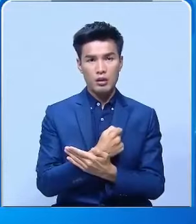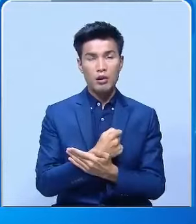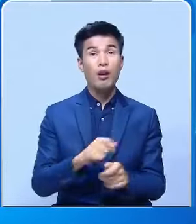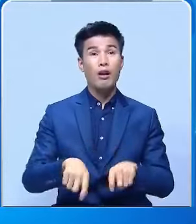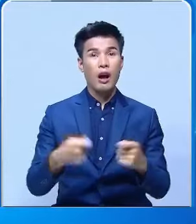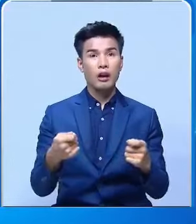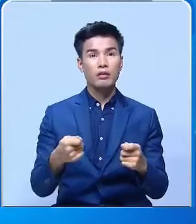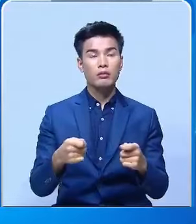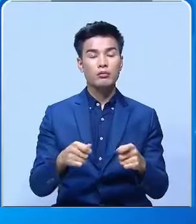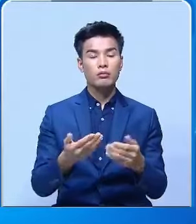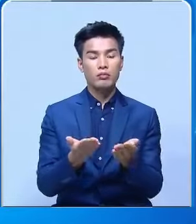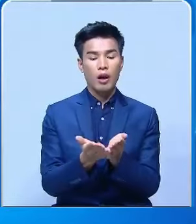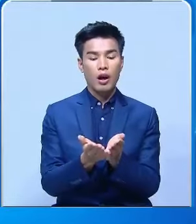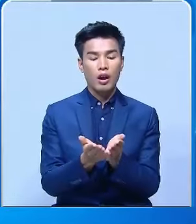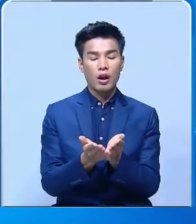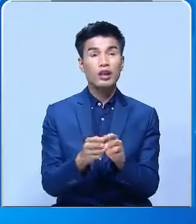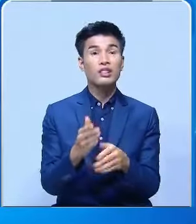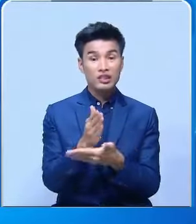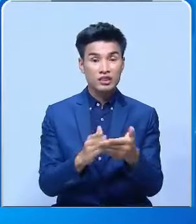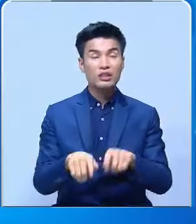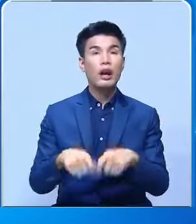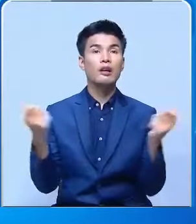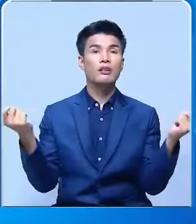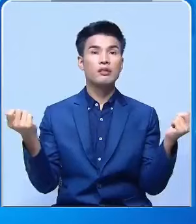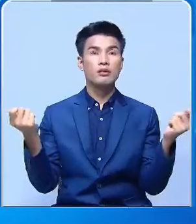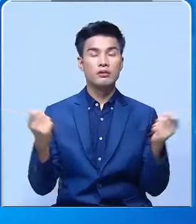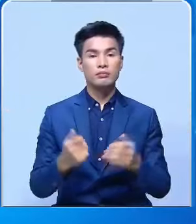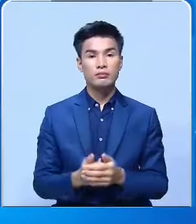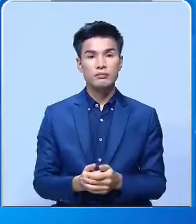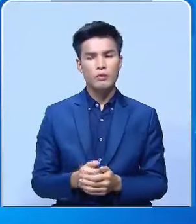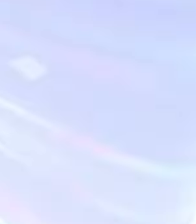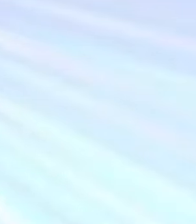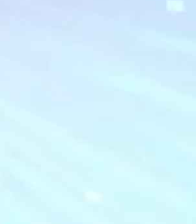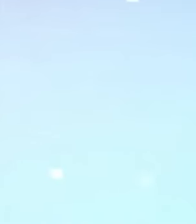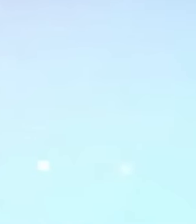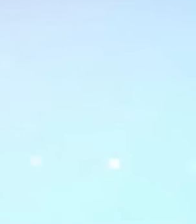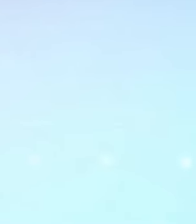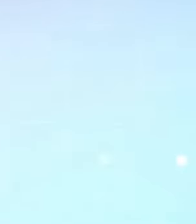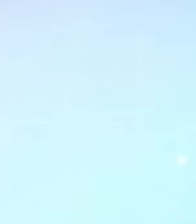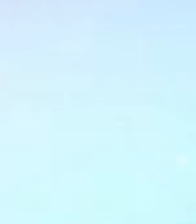าโอ้โหแบ่งเป็นคือหักครึ่งเลยอะค่ะแหมพี่เรนะแบบนี ้ ค ่ ะ